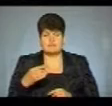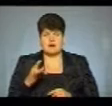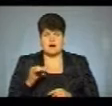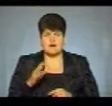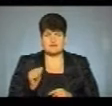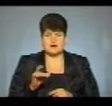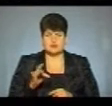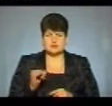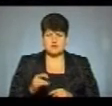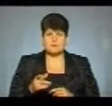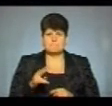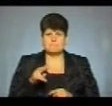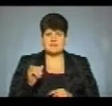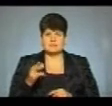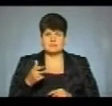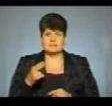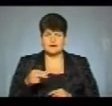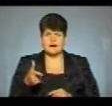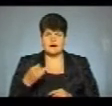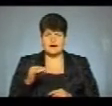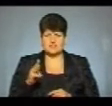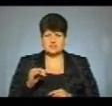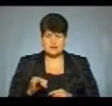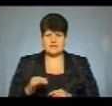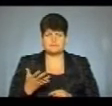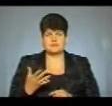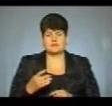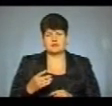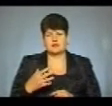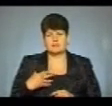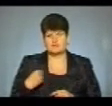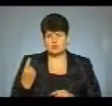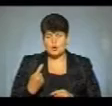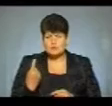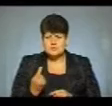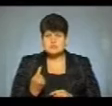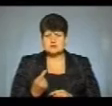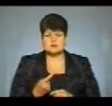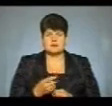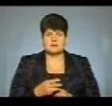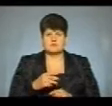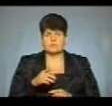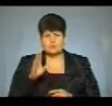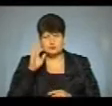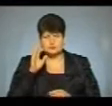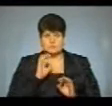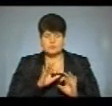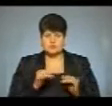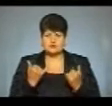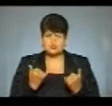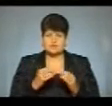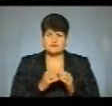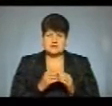Підгайчики Золочівського району Львівської області. Слідчий Золочівського відділу Нацполіції Львівської області Микола Яремчук розповів, що сьогодні